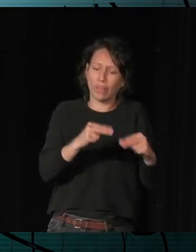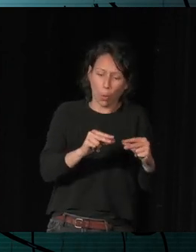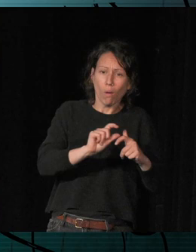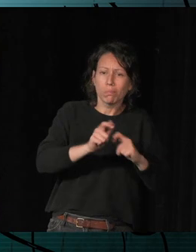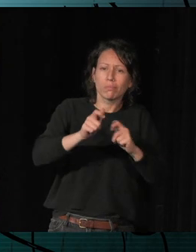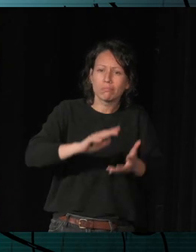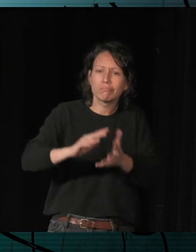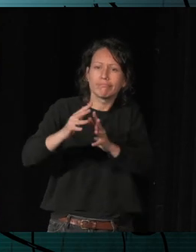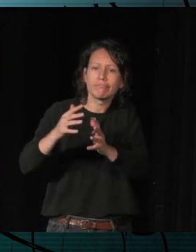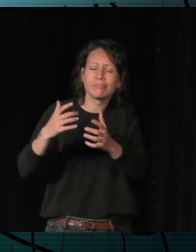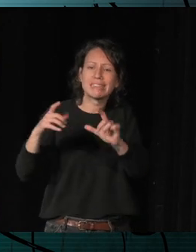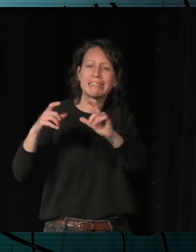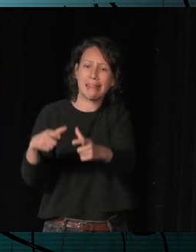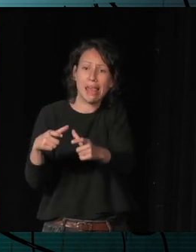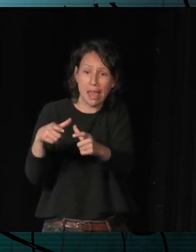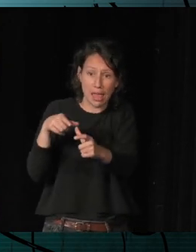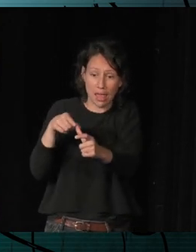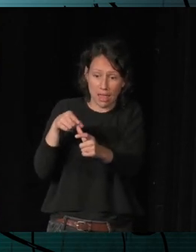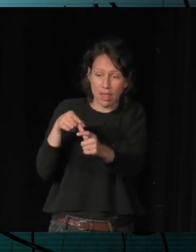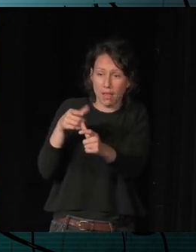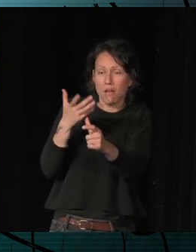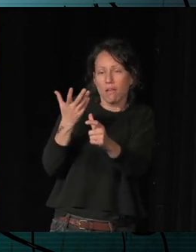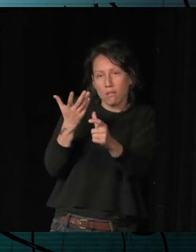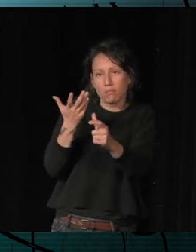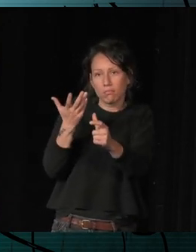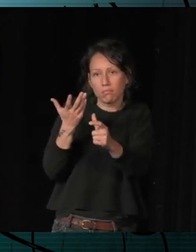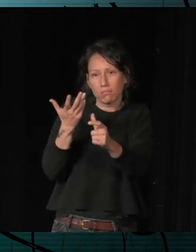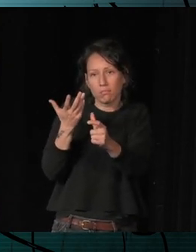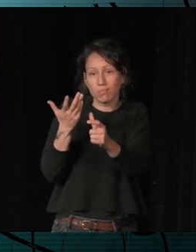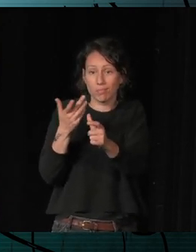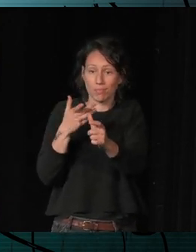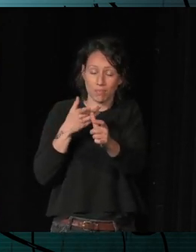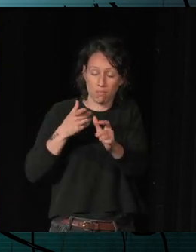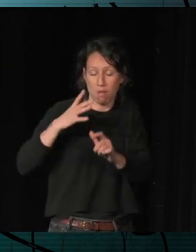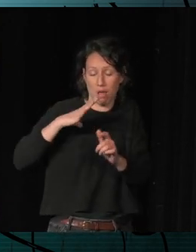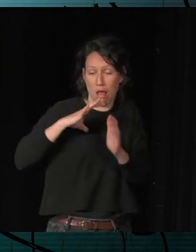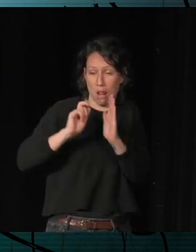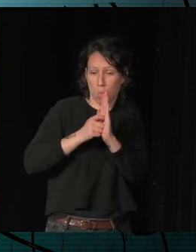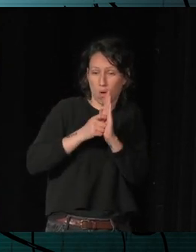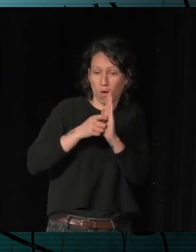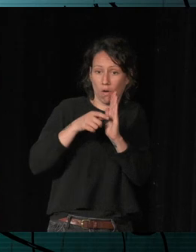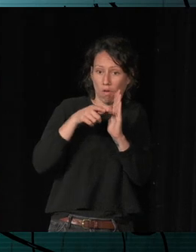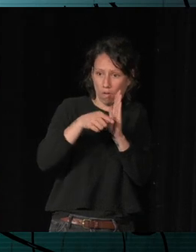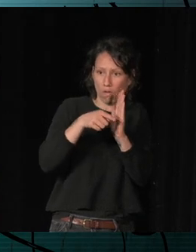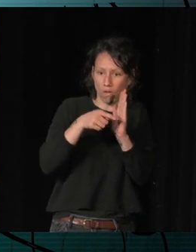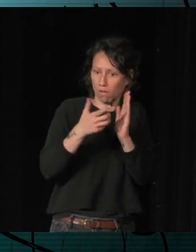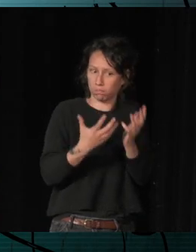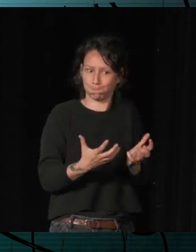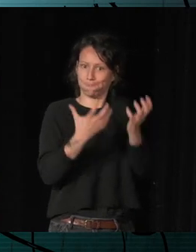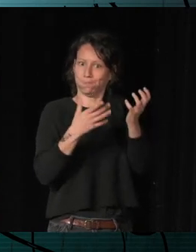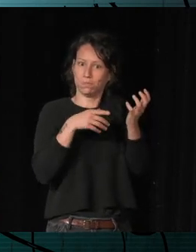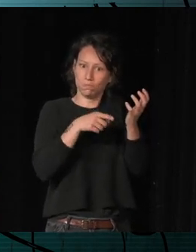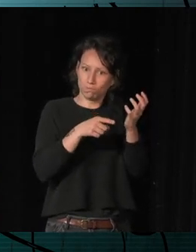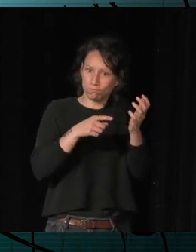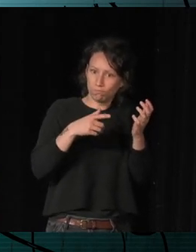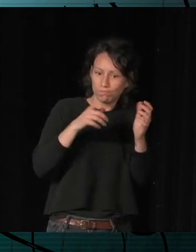qu'on a appelé la FMV après et cetera il y avait vraiment deux hornières d'un côté ce que elone préfigurait sur l'utilisation de la 3D cette cette